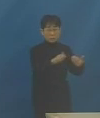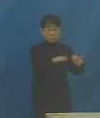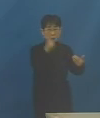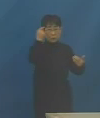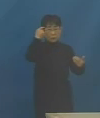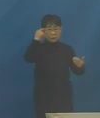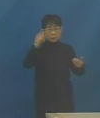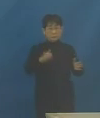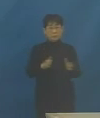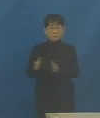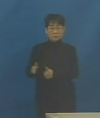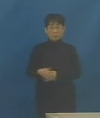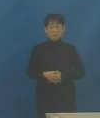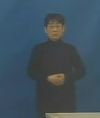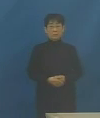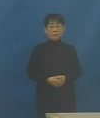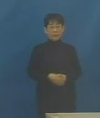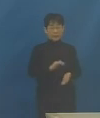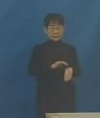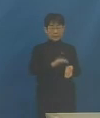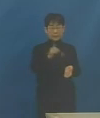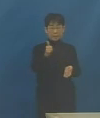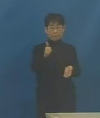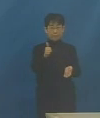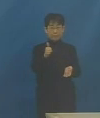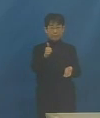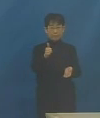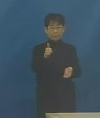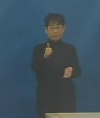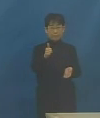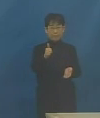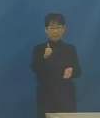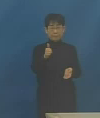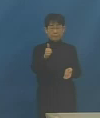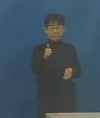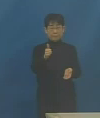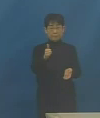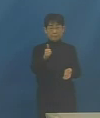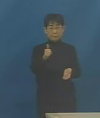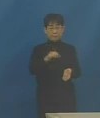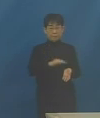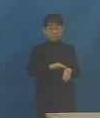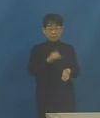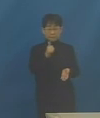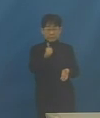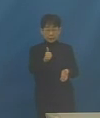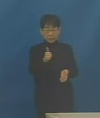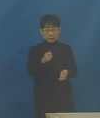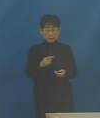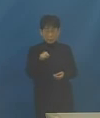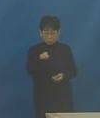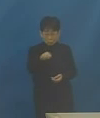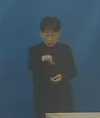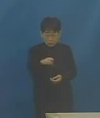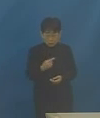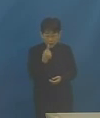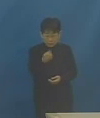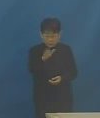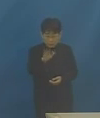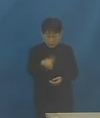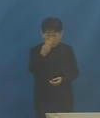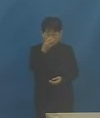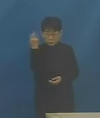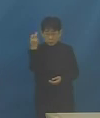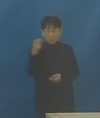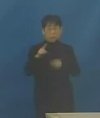それと合わせて王者さんで見つかる陽性者も増えているという事実があり